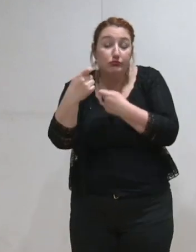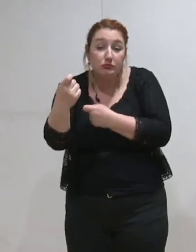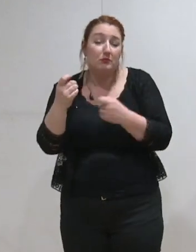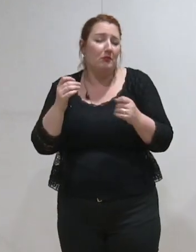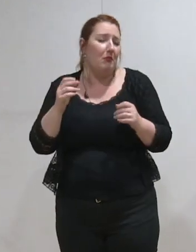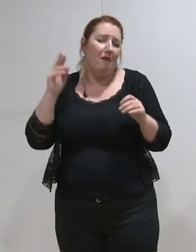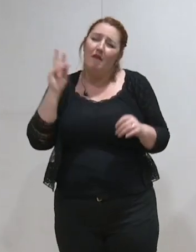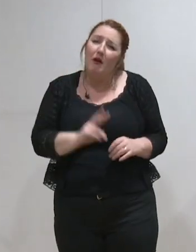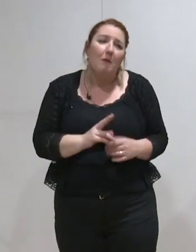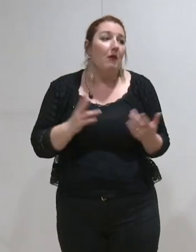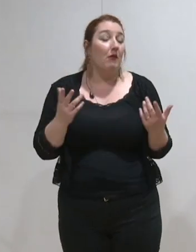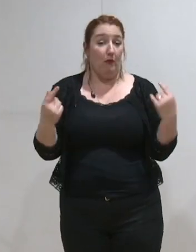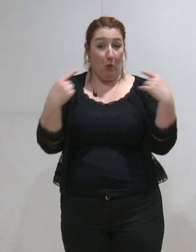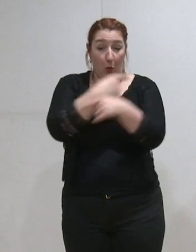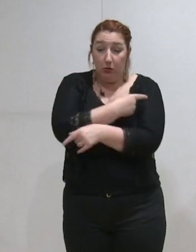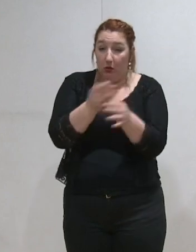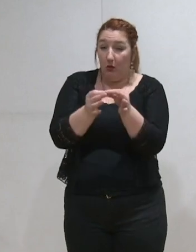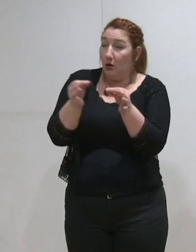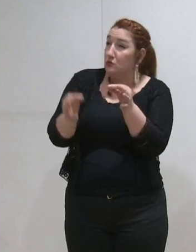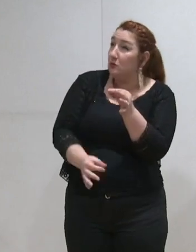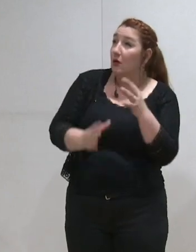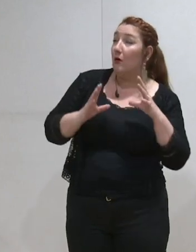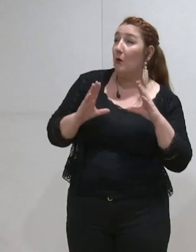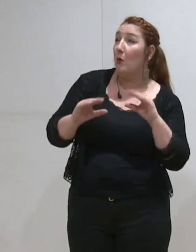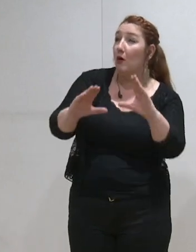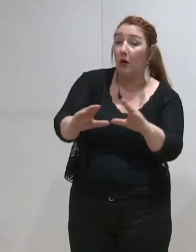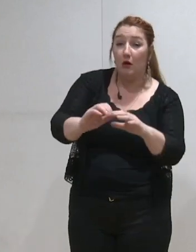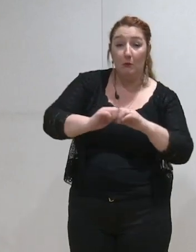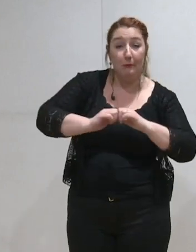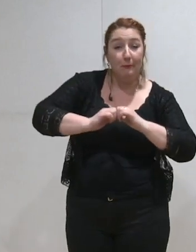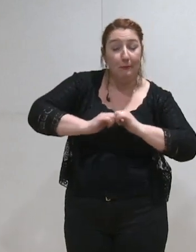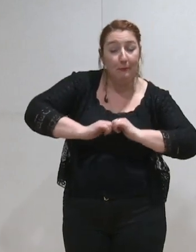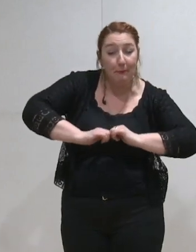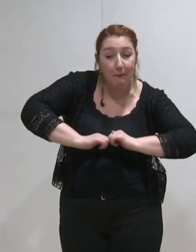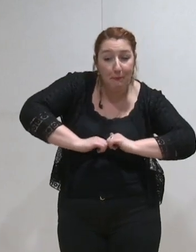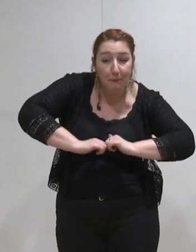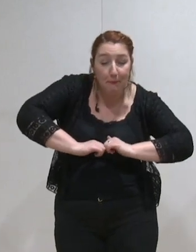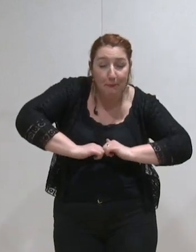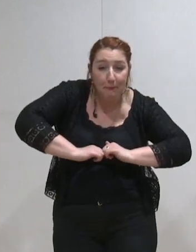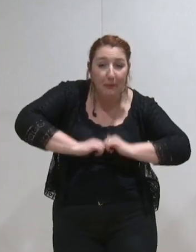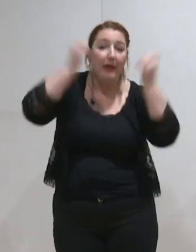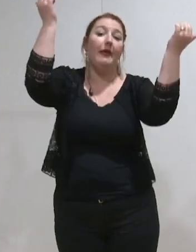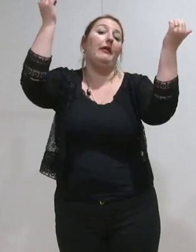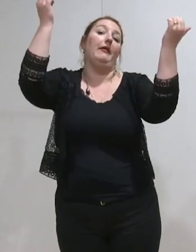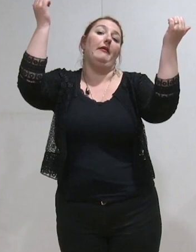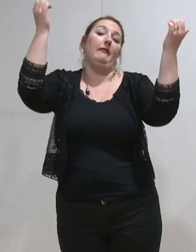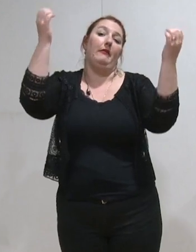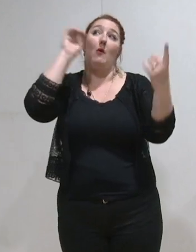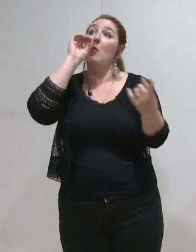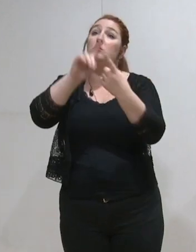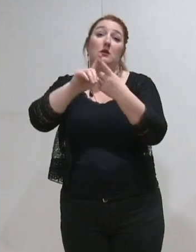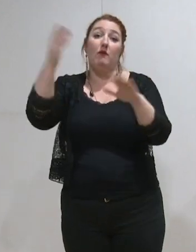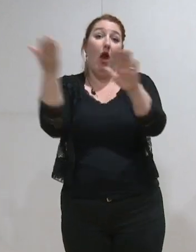même produit des résultats tout à fait opposé à ce qui était à ce qui était visé